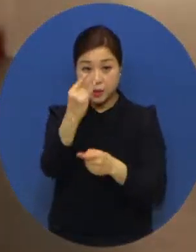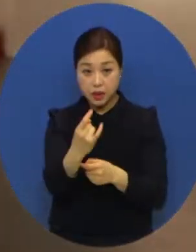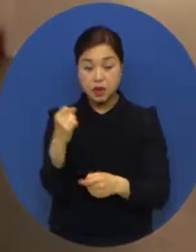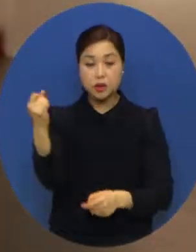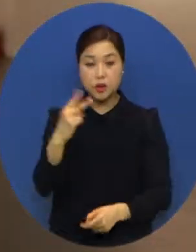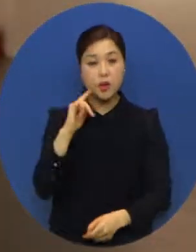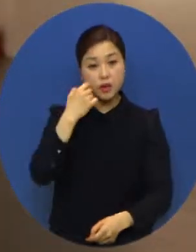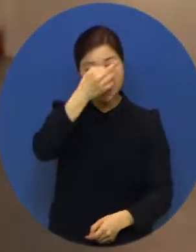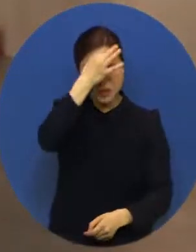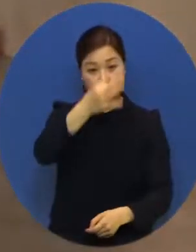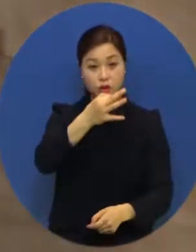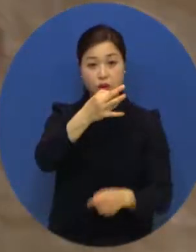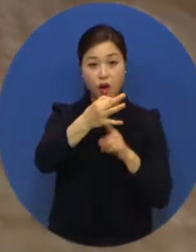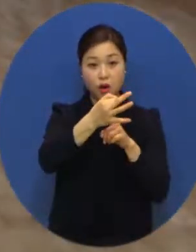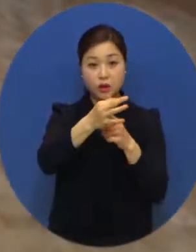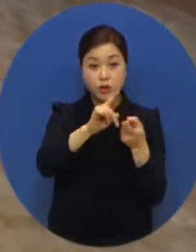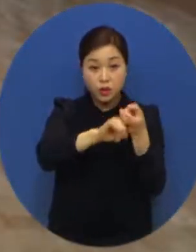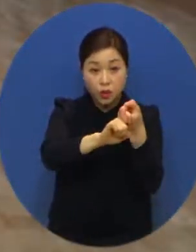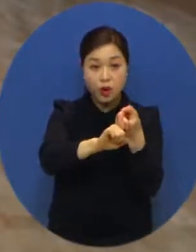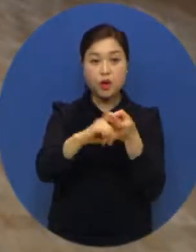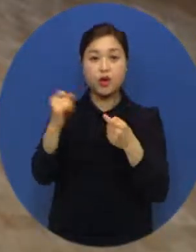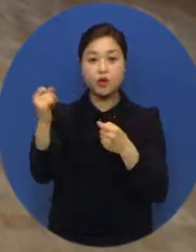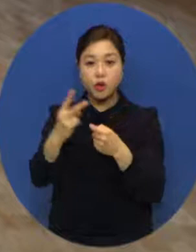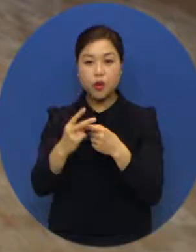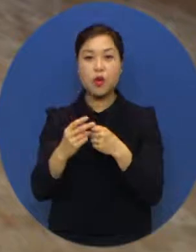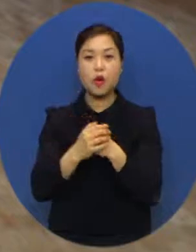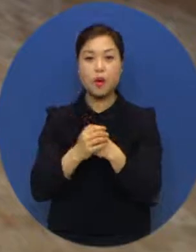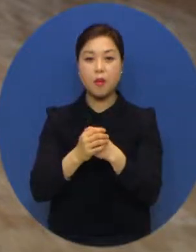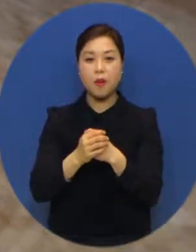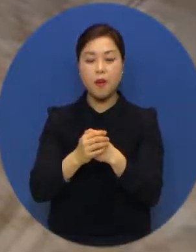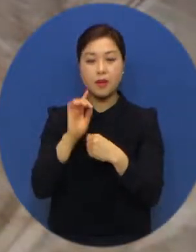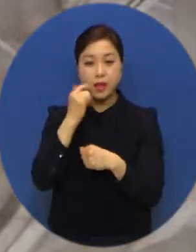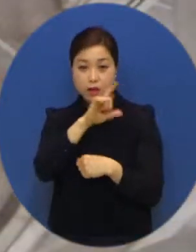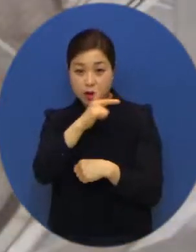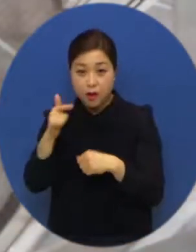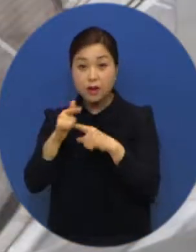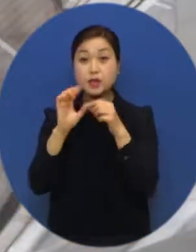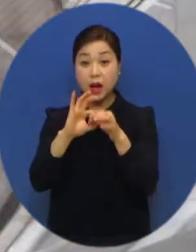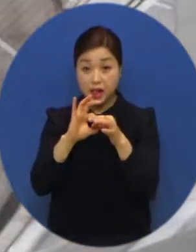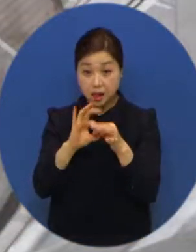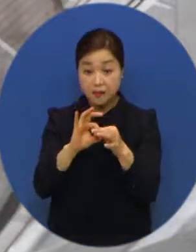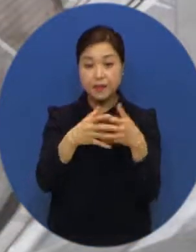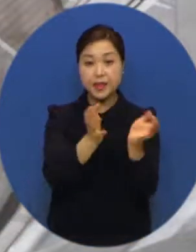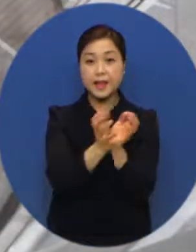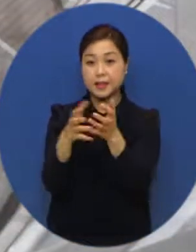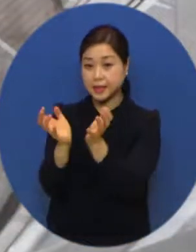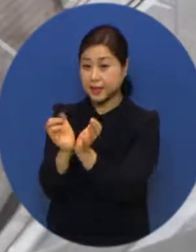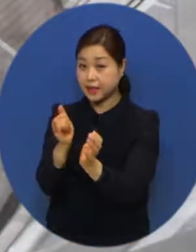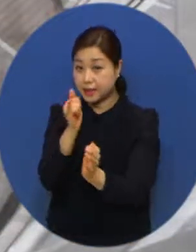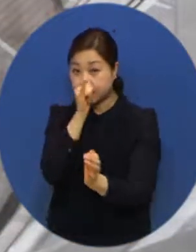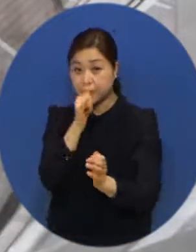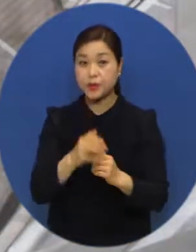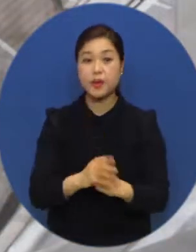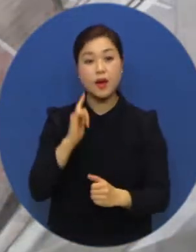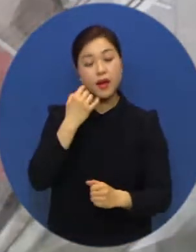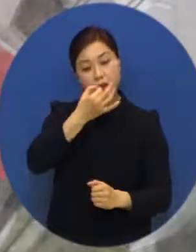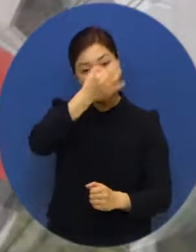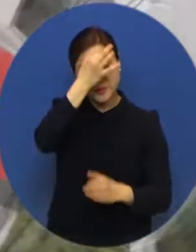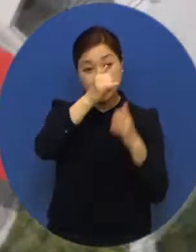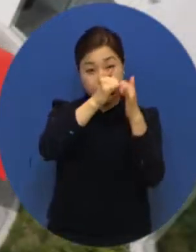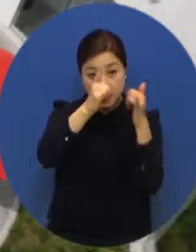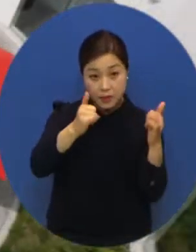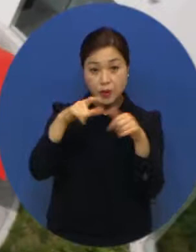민예총 그러한 예술단체들이 여기에 있고요. 네. 예술가들과 일반